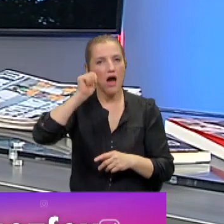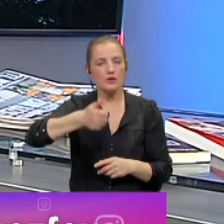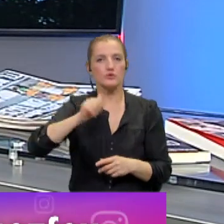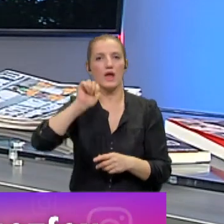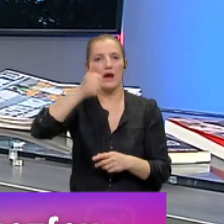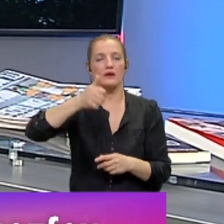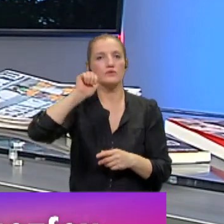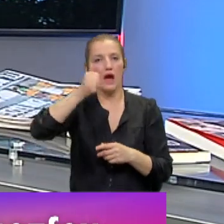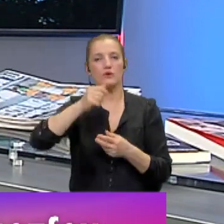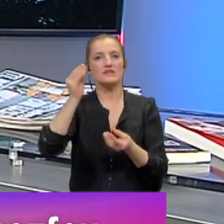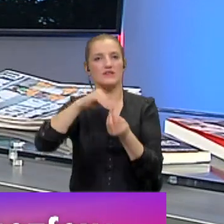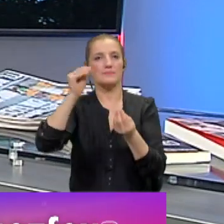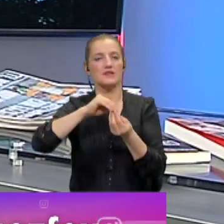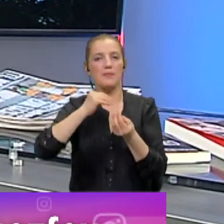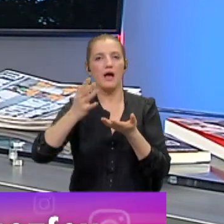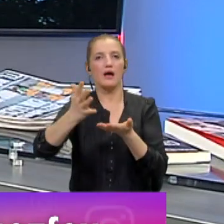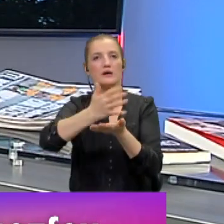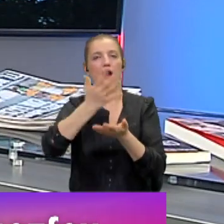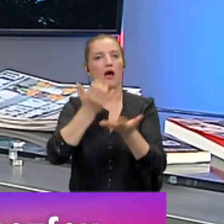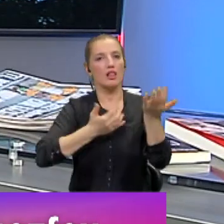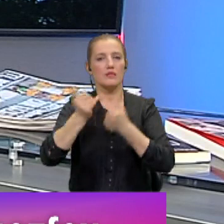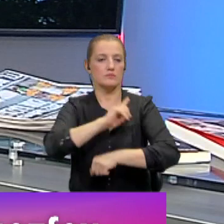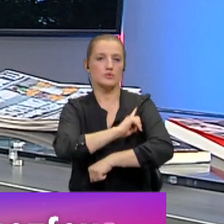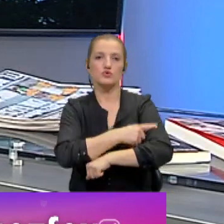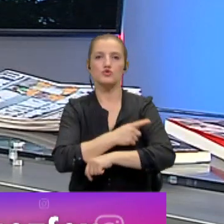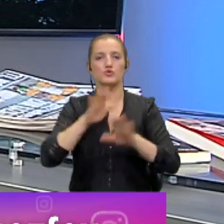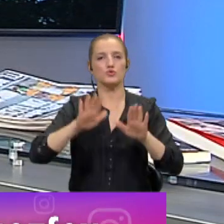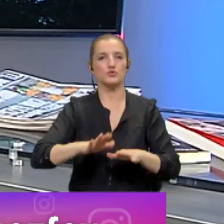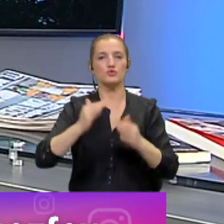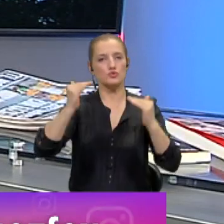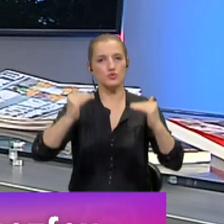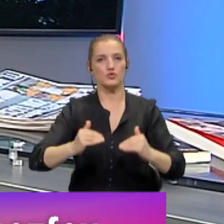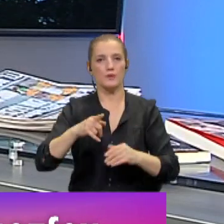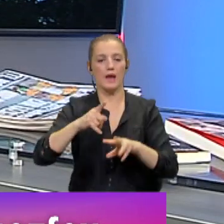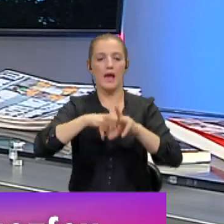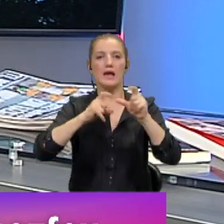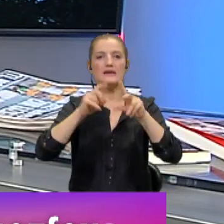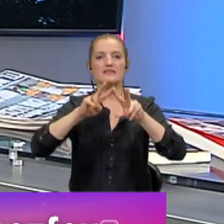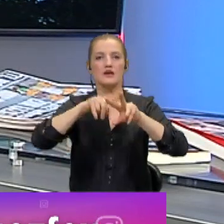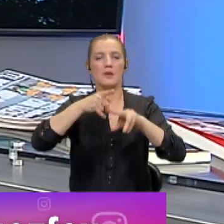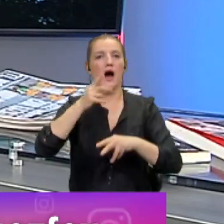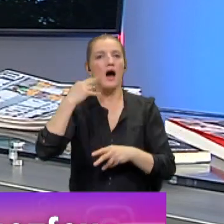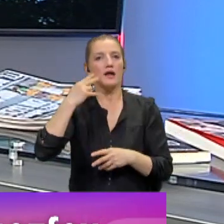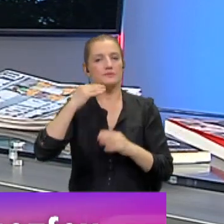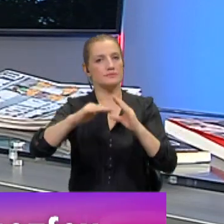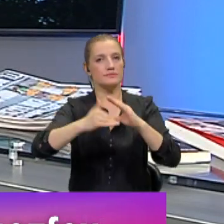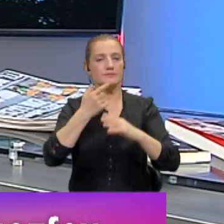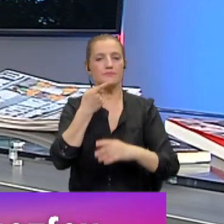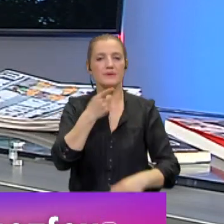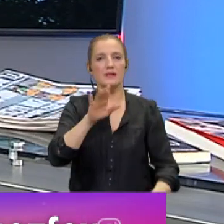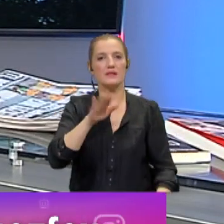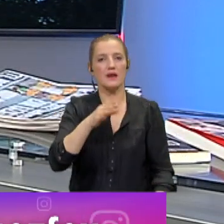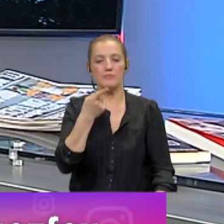zamlarla milletin alalım gücü daha da düştü diyor Esma'nın Esma Koç O da diyor ki Bin liradan bin 300 liraya